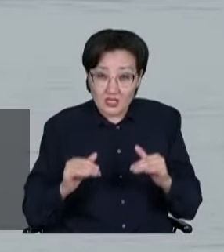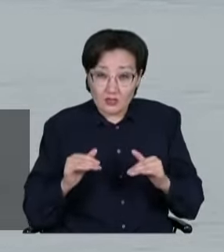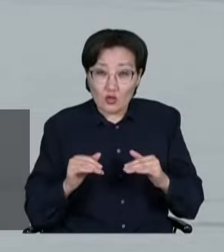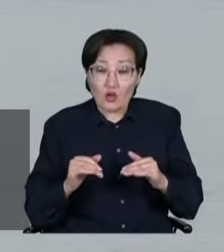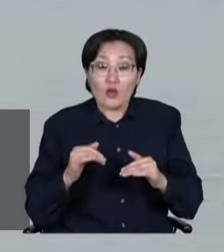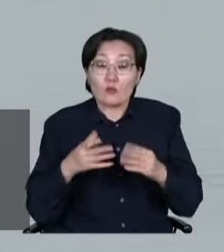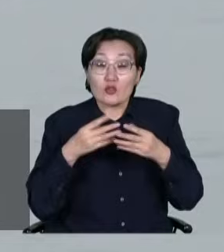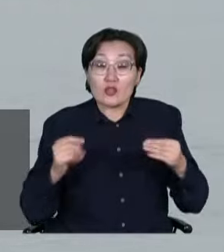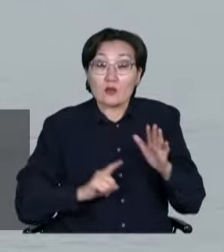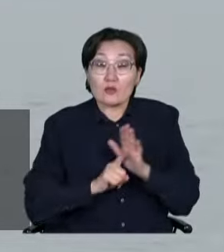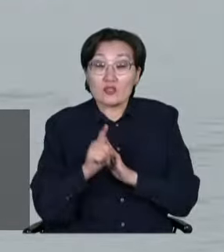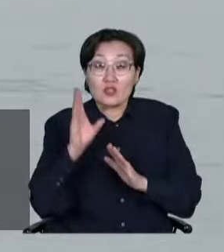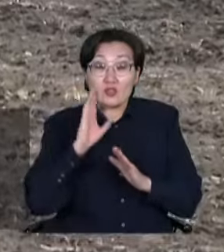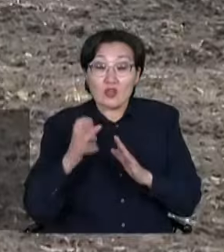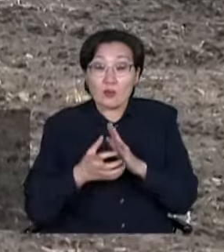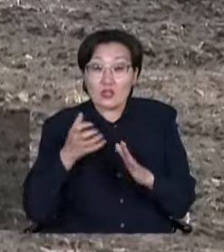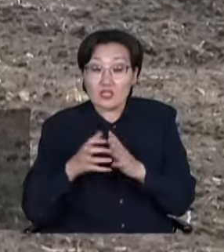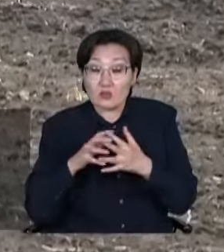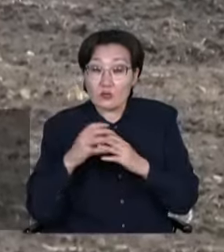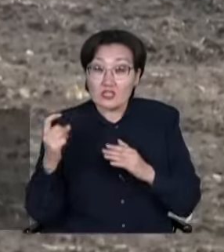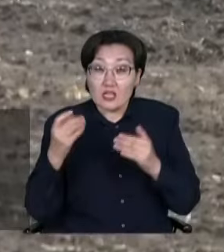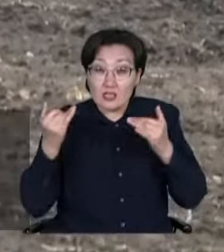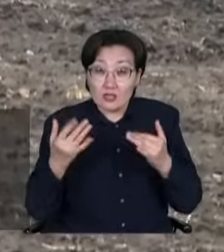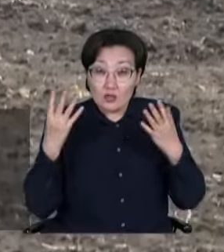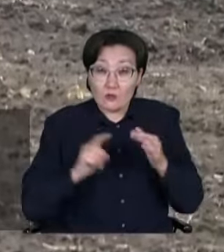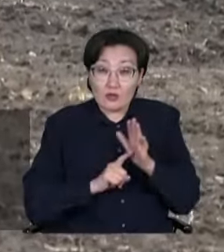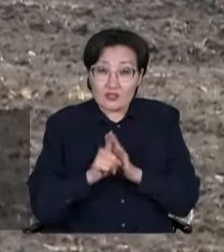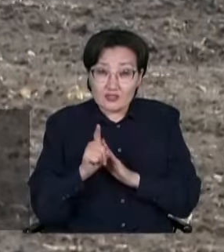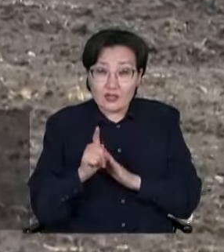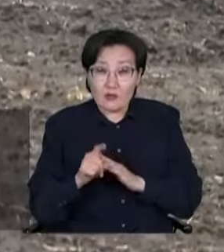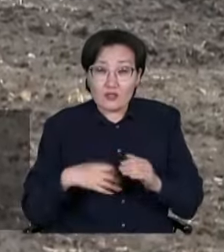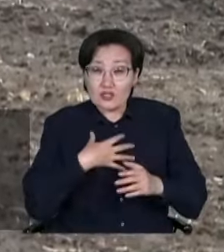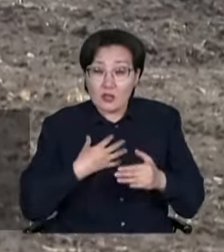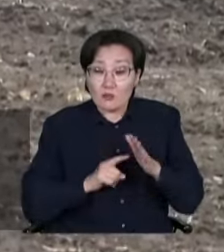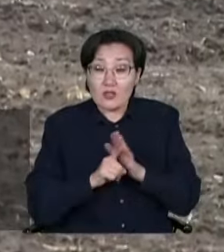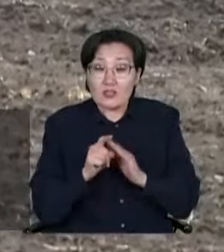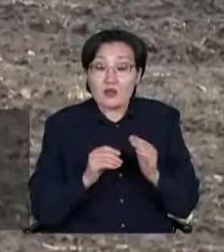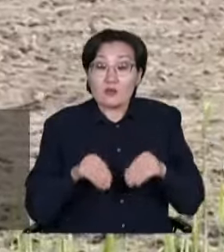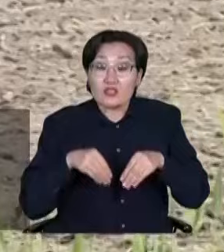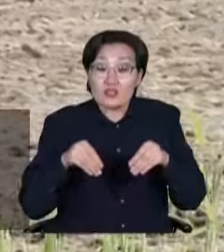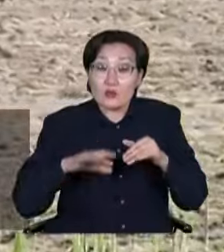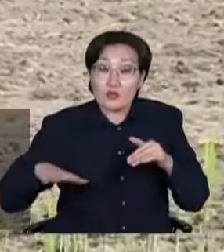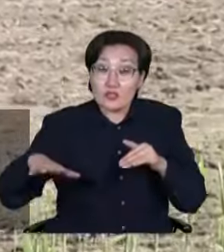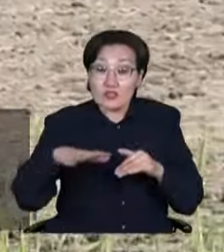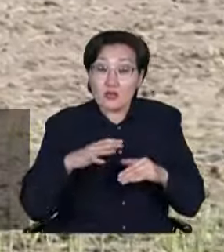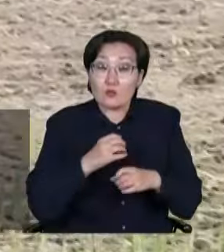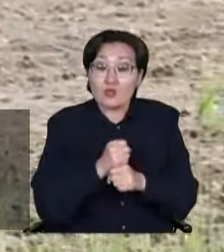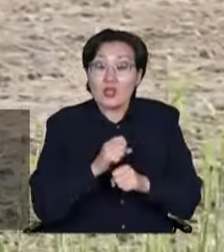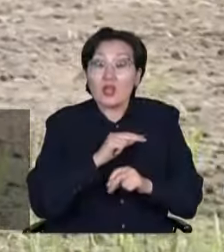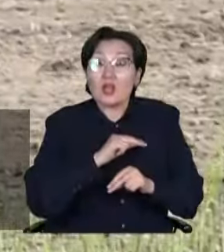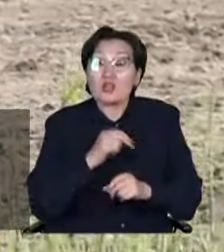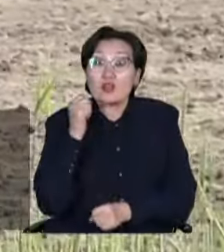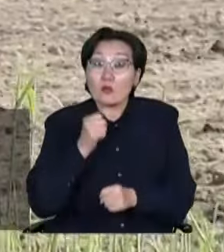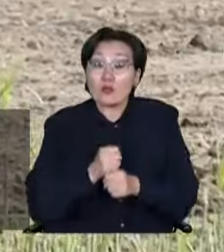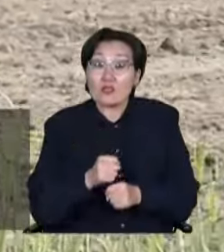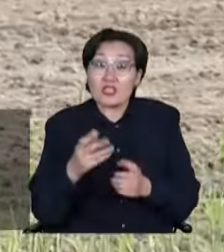ал көктем шыға тіршілік нәрінен тарығатын шаруалардан қазірден ақ маза кетті. Өйткені егін егер аумақ азайса, еңбеккерлердің де өнімі